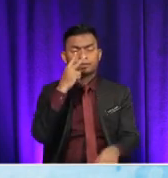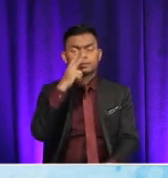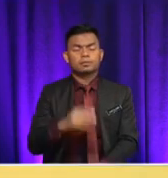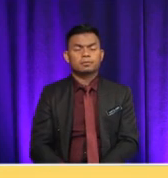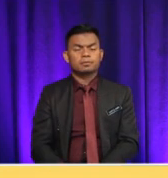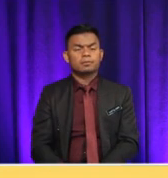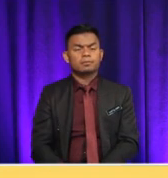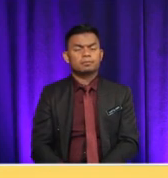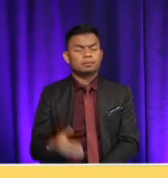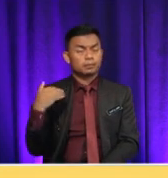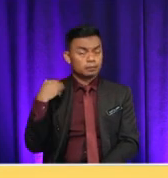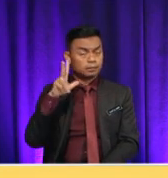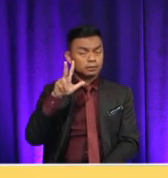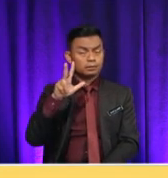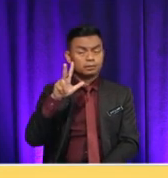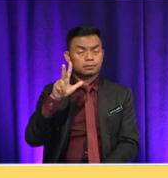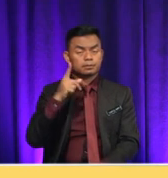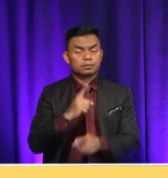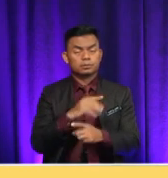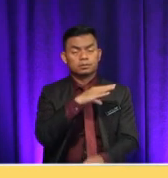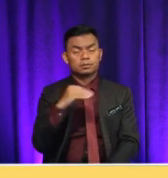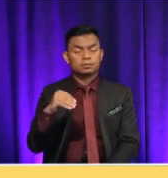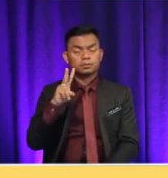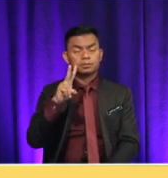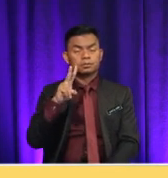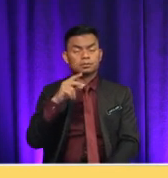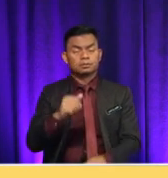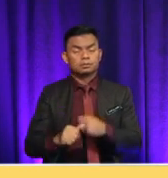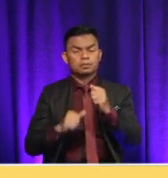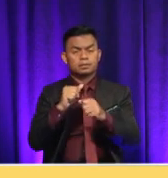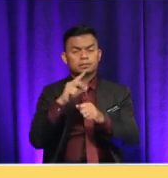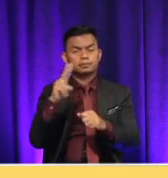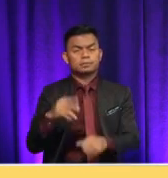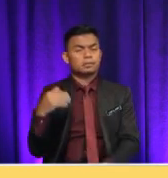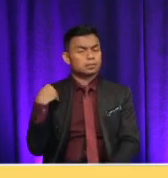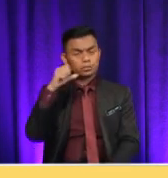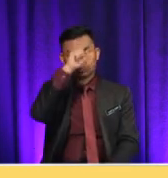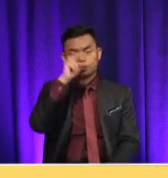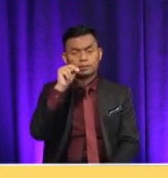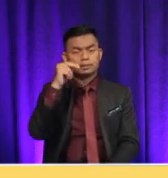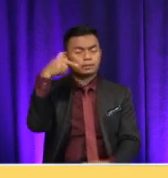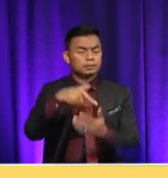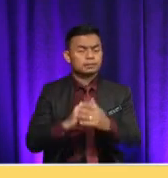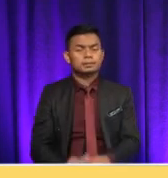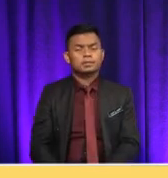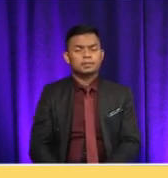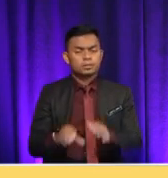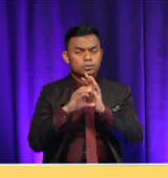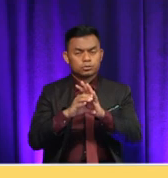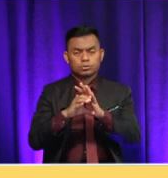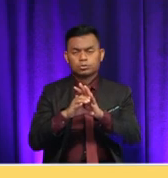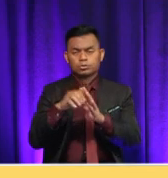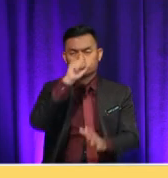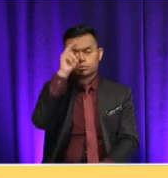betul dan dua Oke kita sambung ada soal lagi Oke ini contoh soal lain